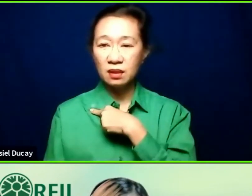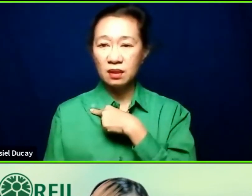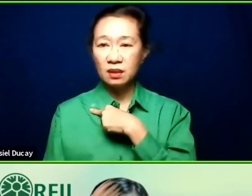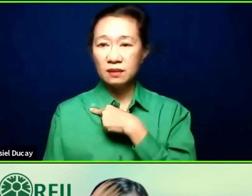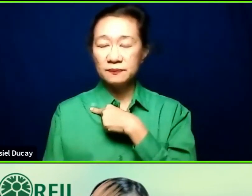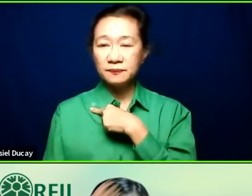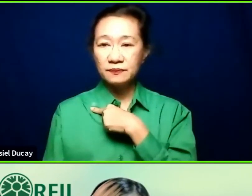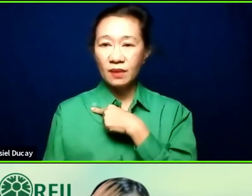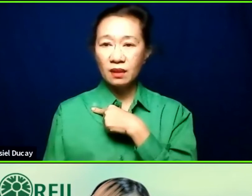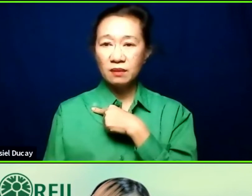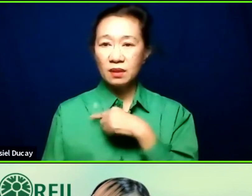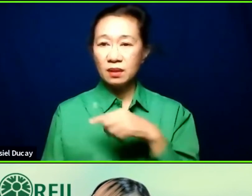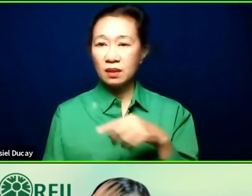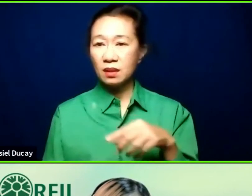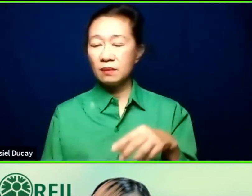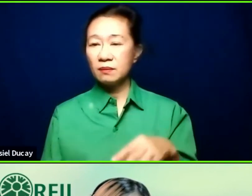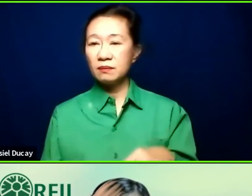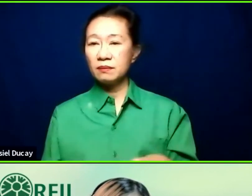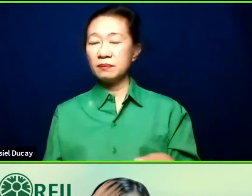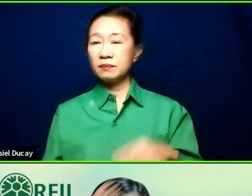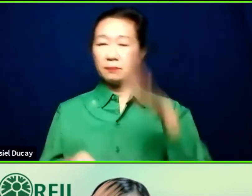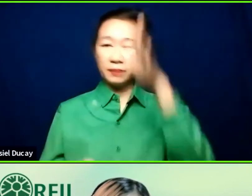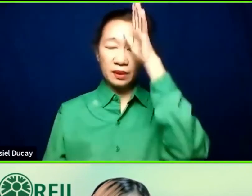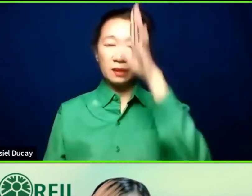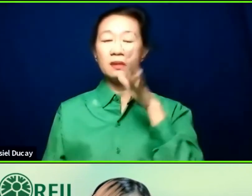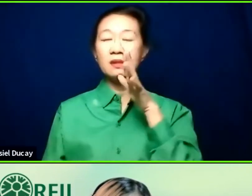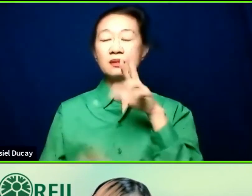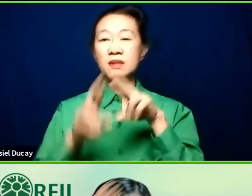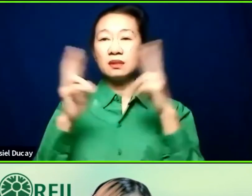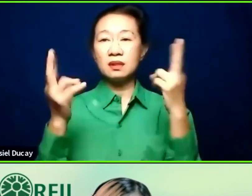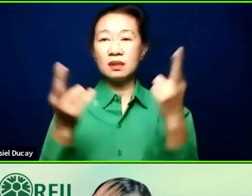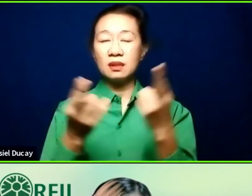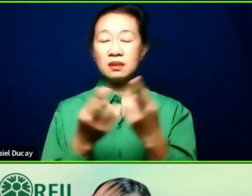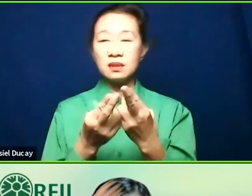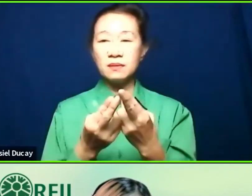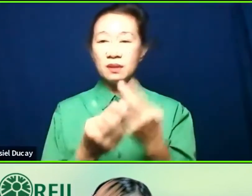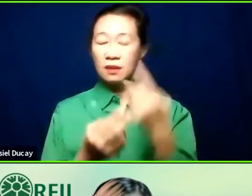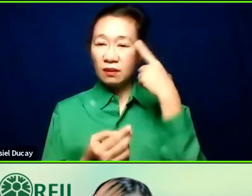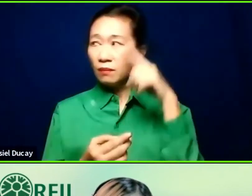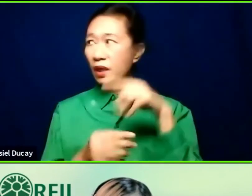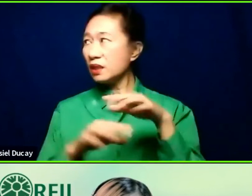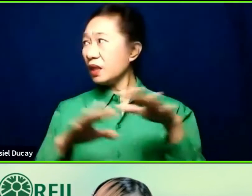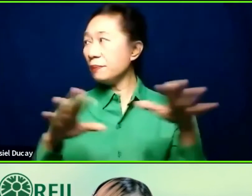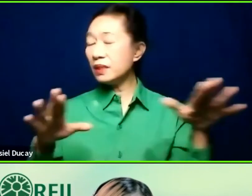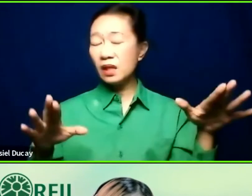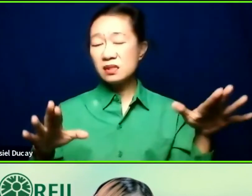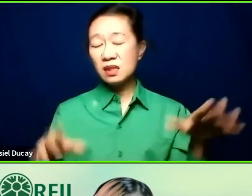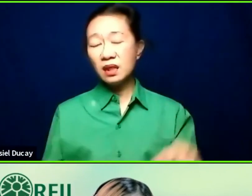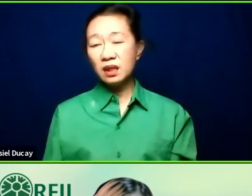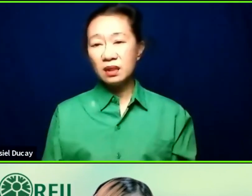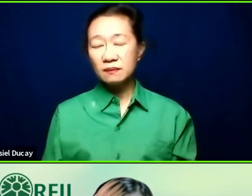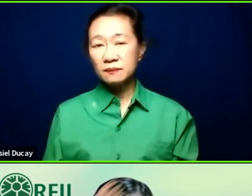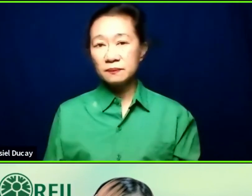mga magulang at mga kamag-anak, no, na mag-alaga sa kanilang anak o kamag-anak na